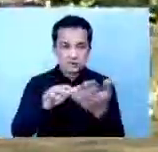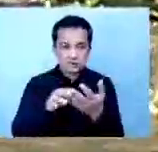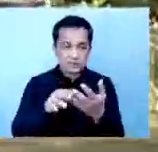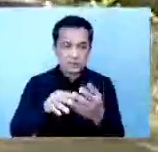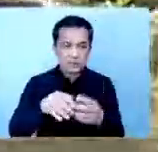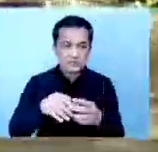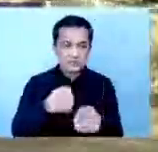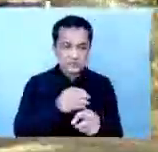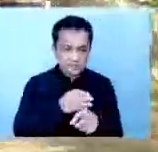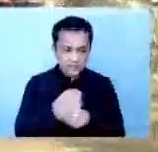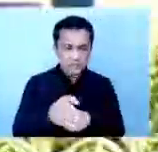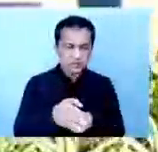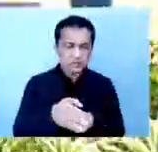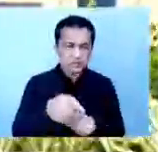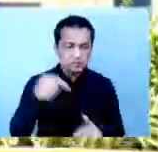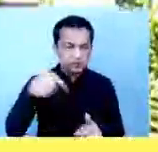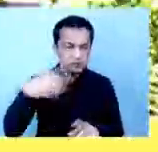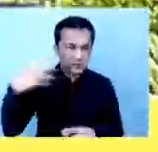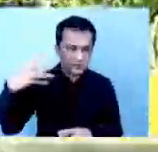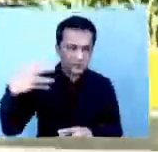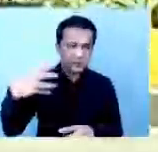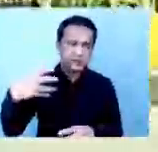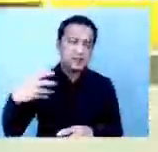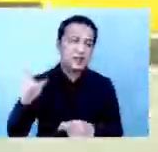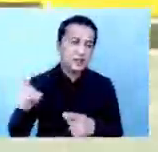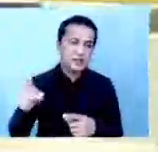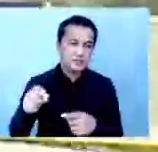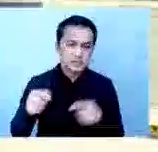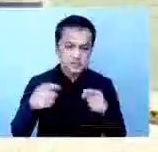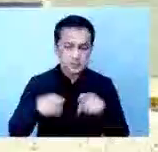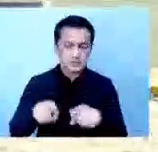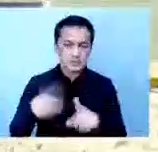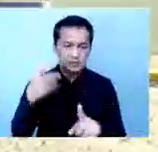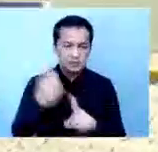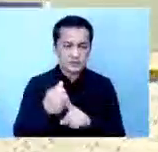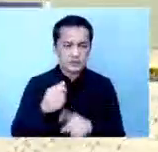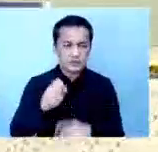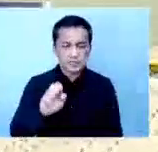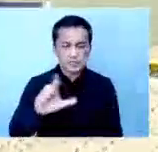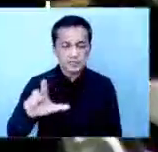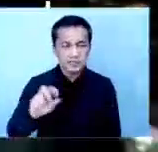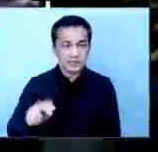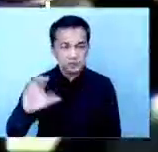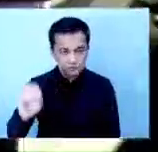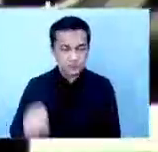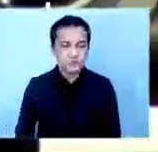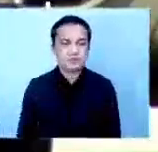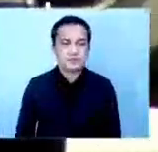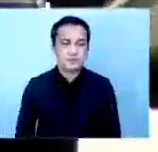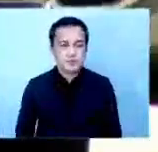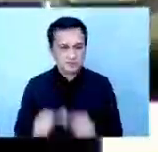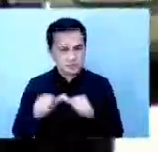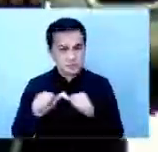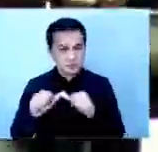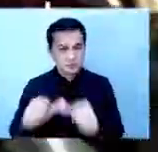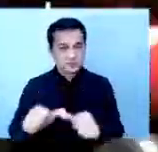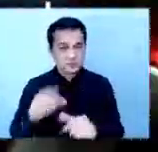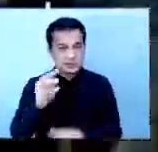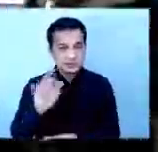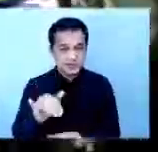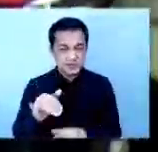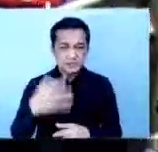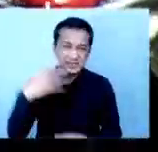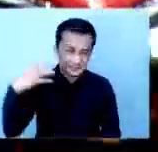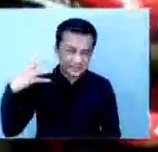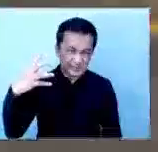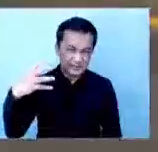atin ang init ng araw. Sinabayan pa yan ng epekto ng El Niño. Posible umanong magpatuloy hanggang Mayo ang matinding init ng